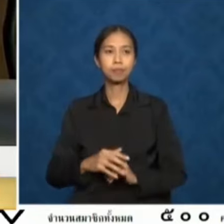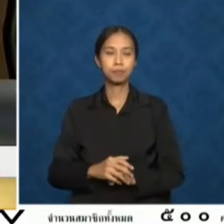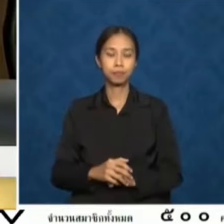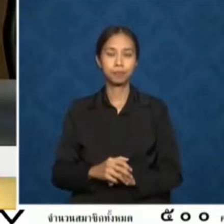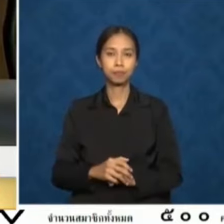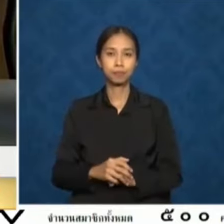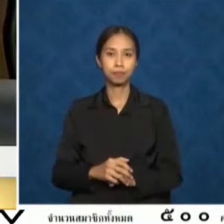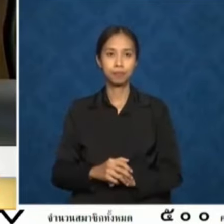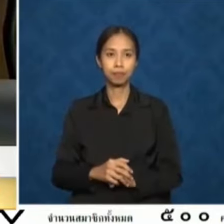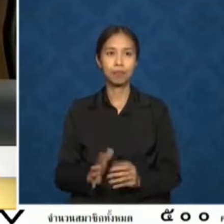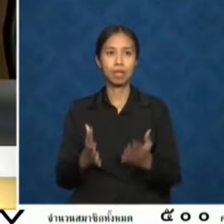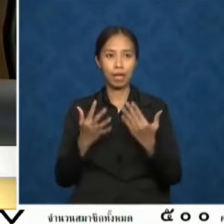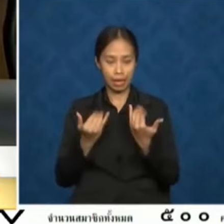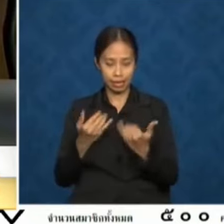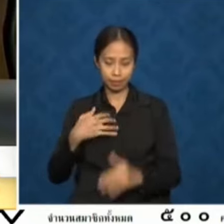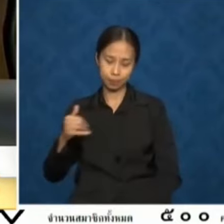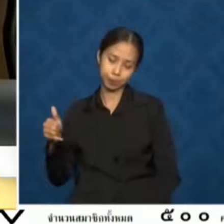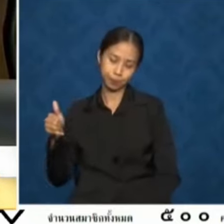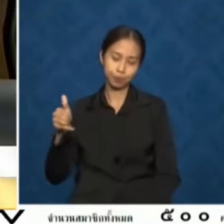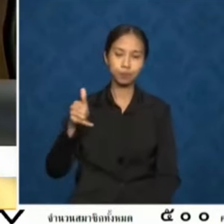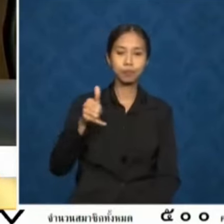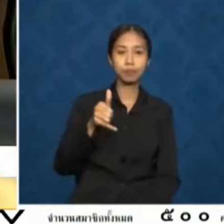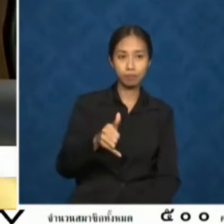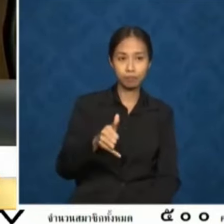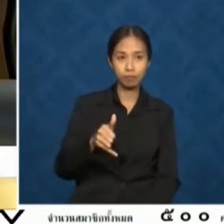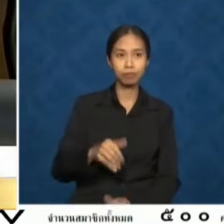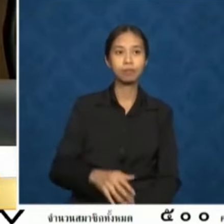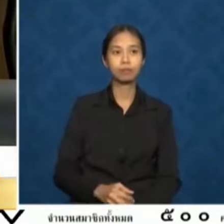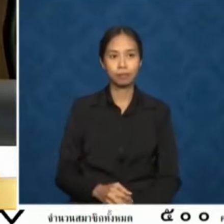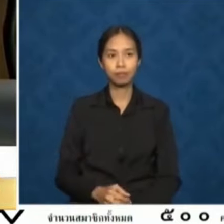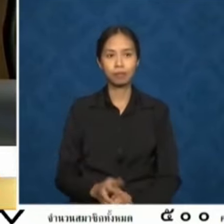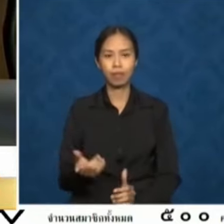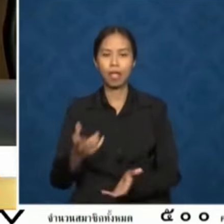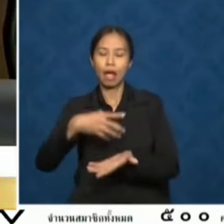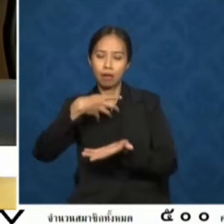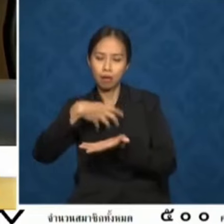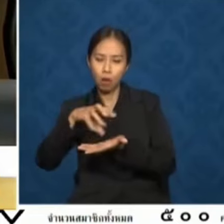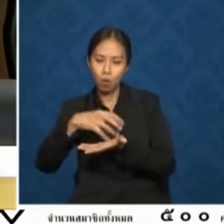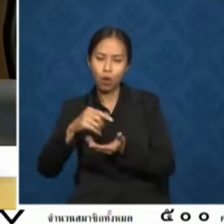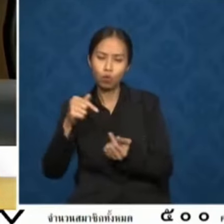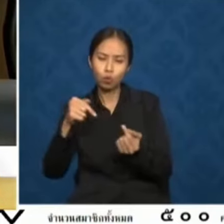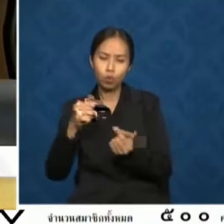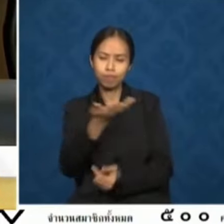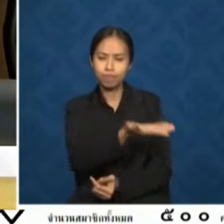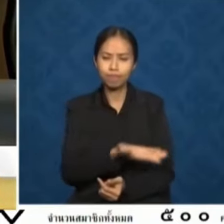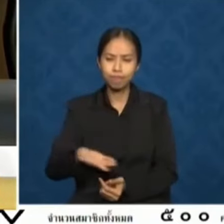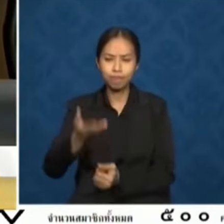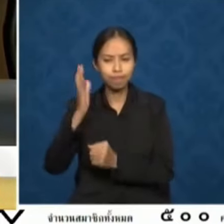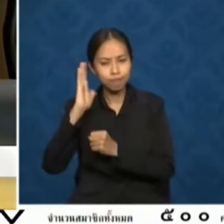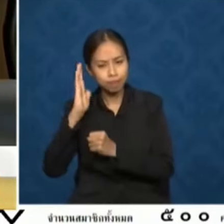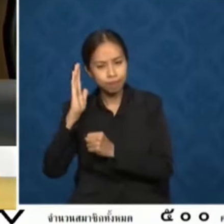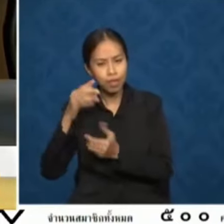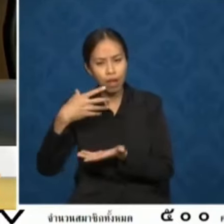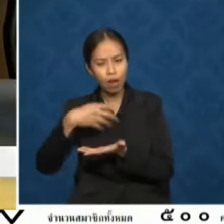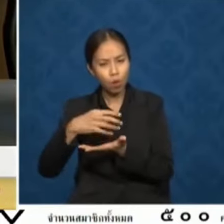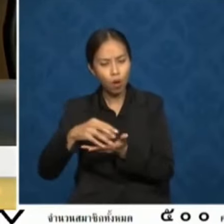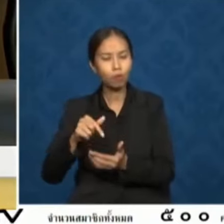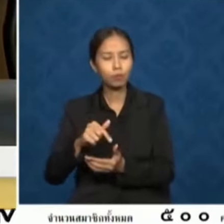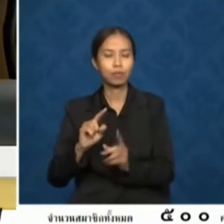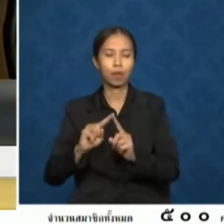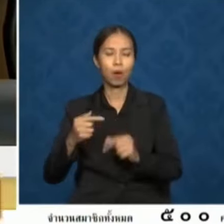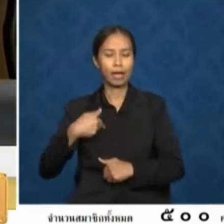ที่สภาแห่งนี้ยังไม่ได้พูดถึงอาจจะไม่ถึงกับนอกประเด็นหรอกครับท่านประธาน